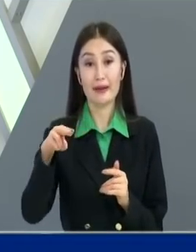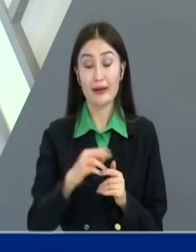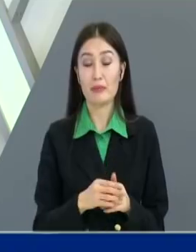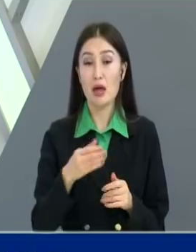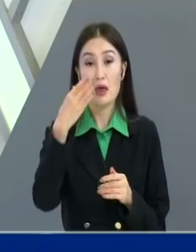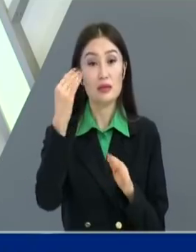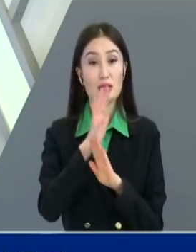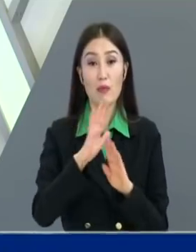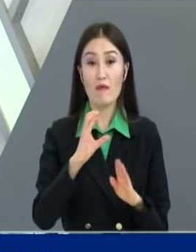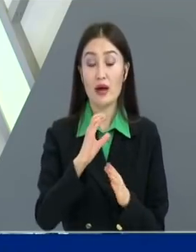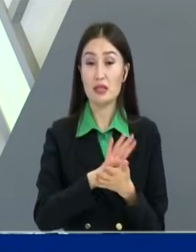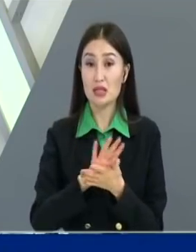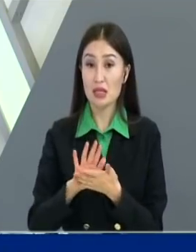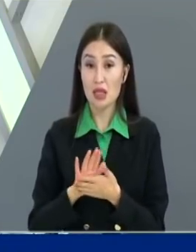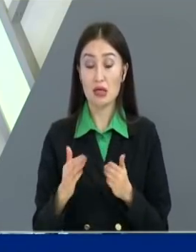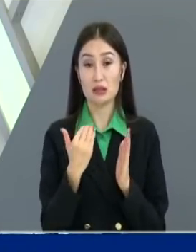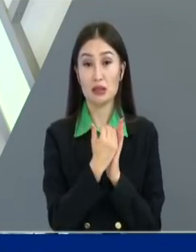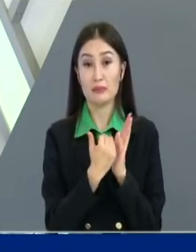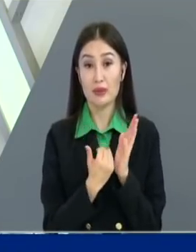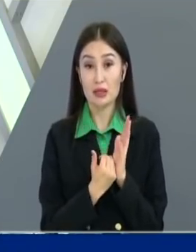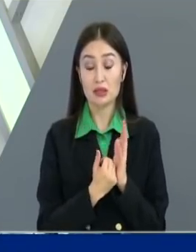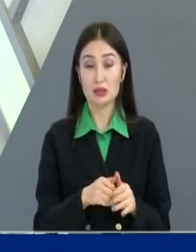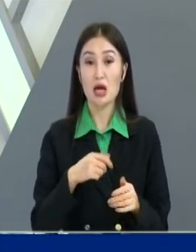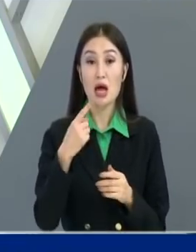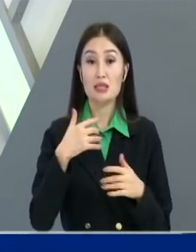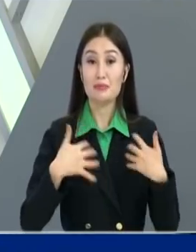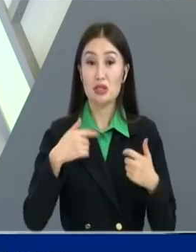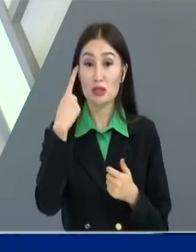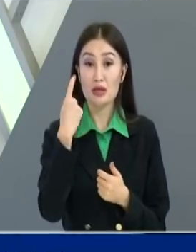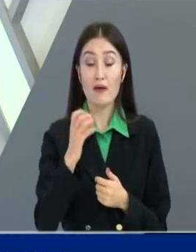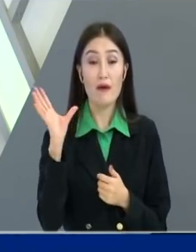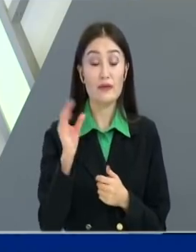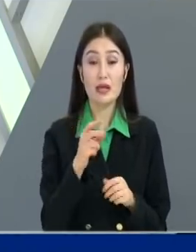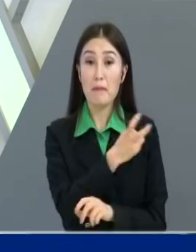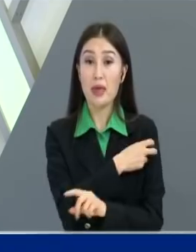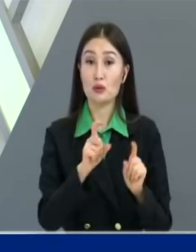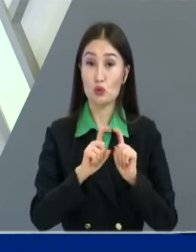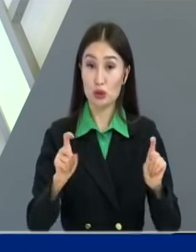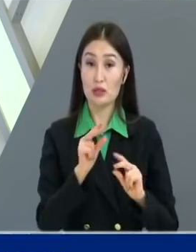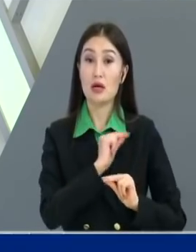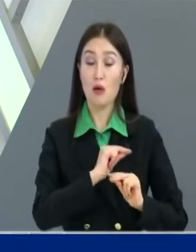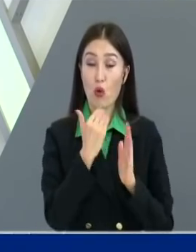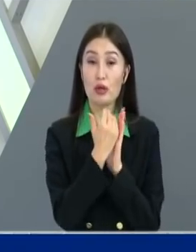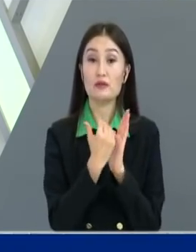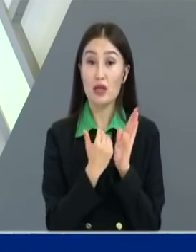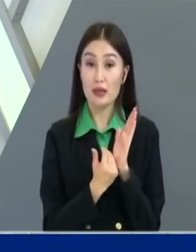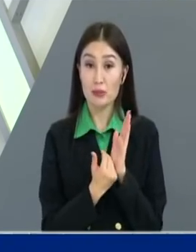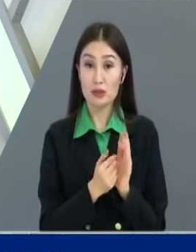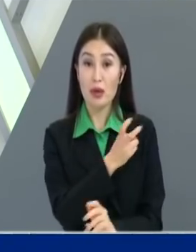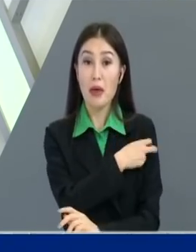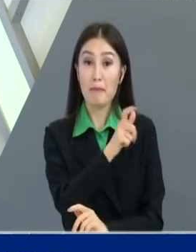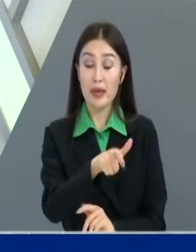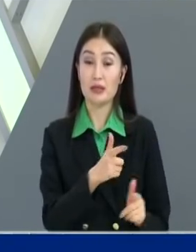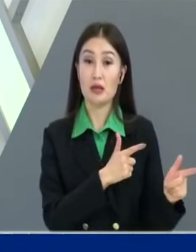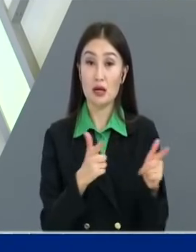санитарных правилах. В свою же очередь, глава ведомства спешит сообщить, что все медучреждения работают в штатном режиме. Медики